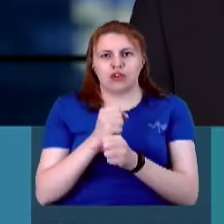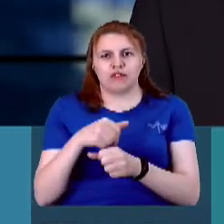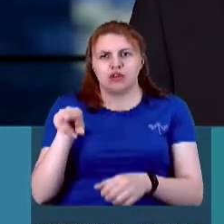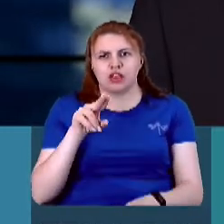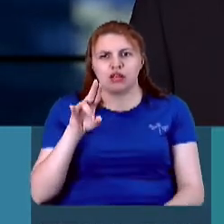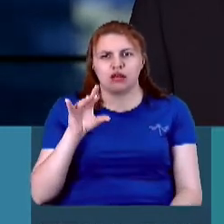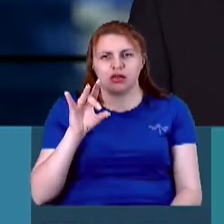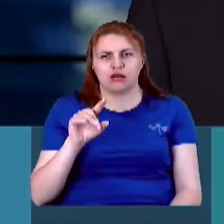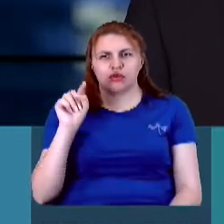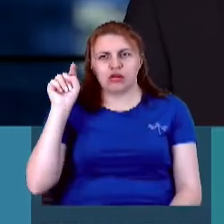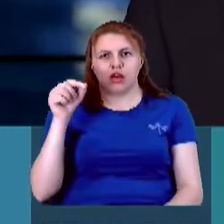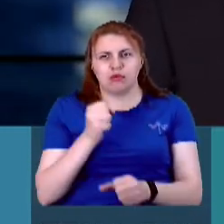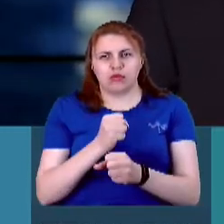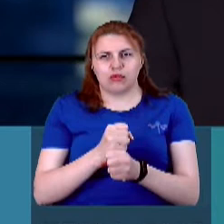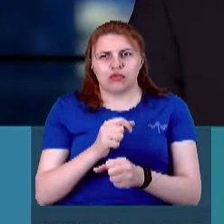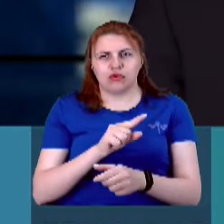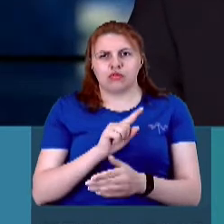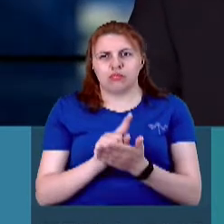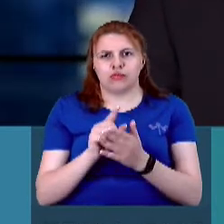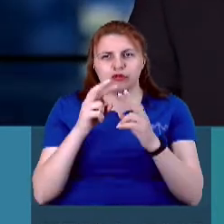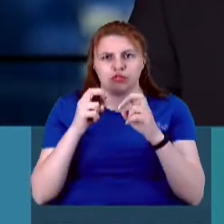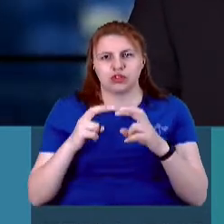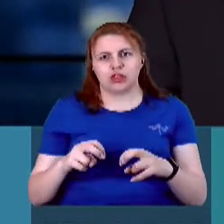там. Ви повинні щось розслідувати.